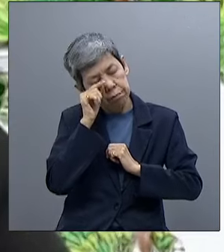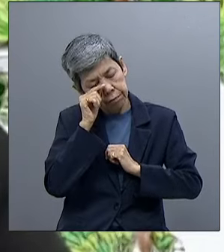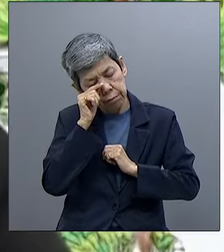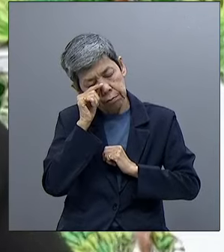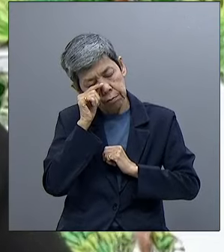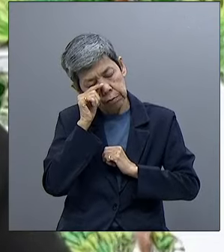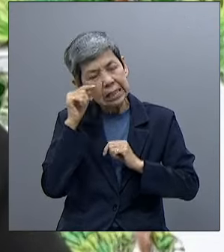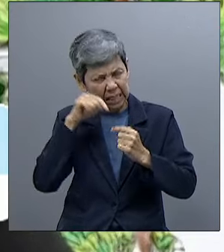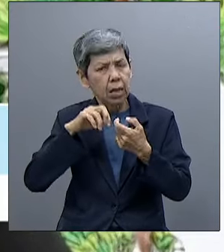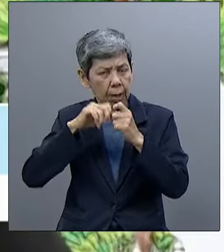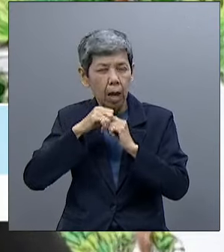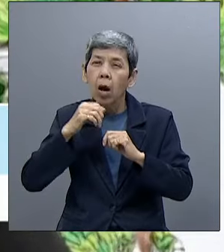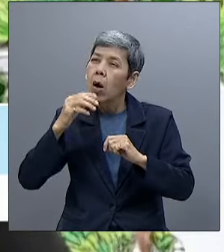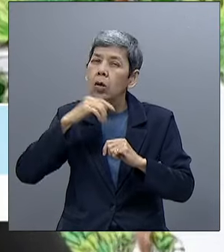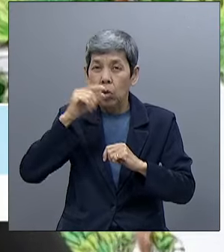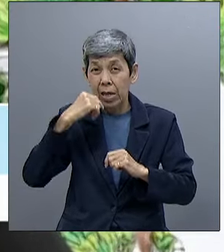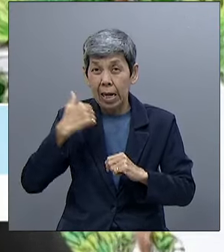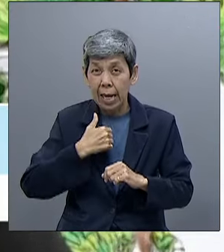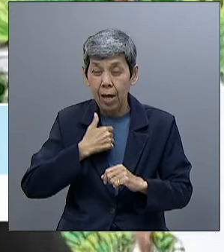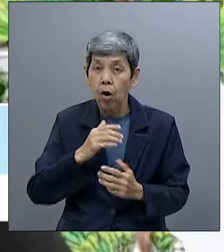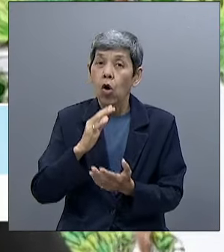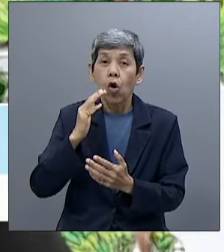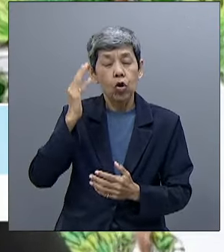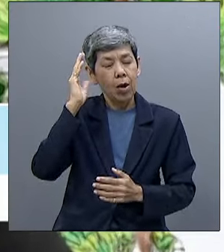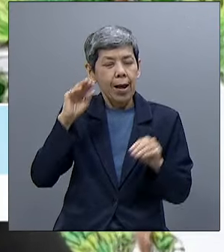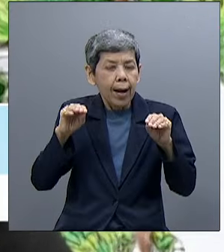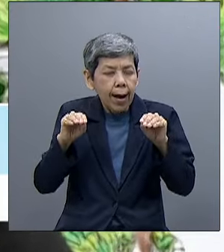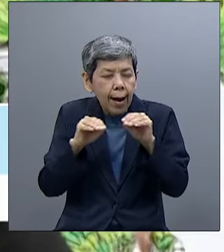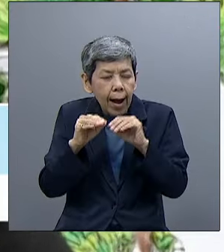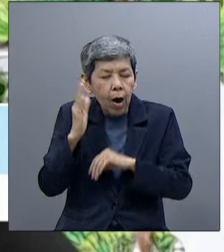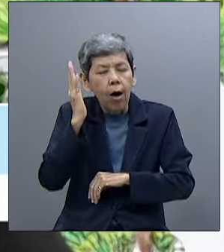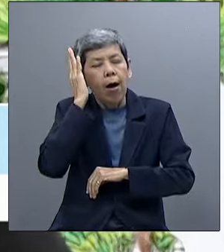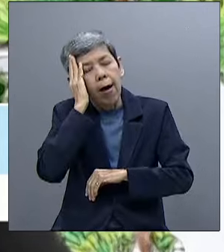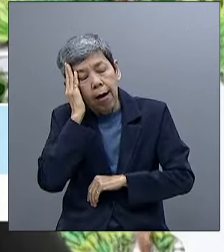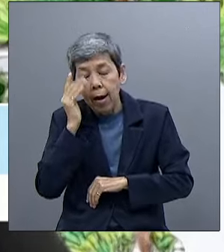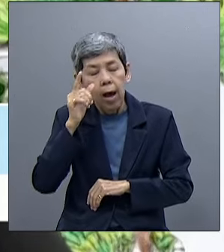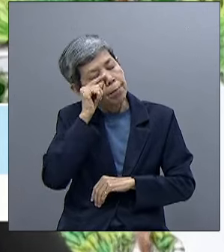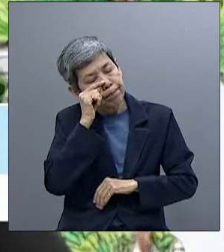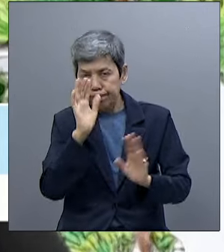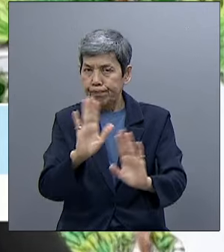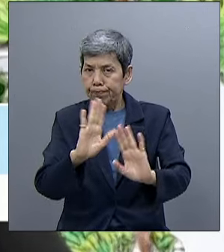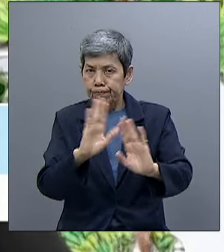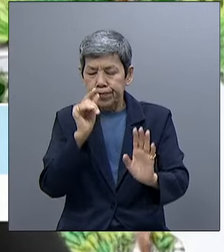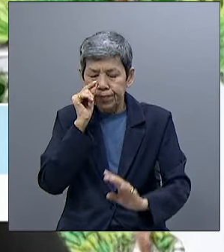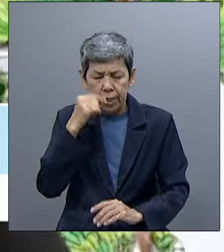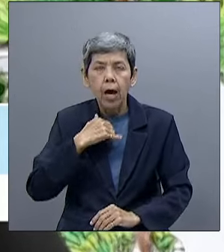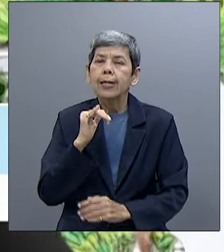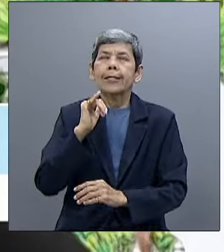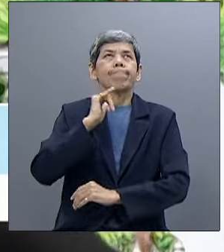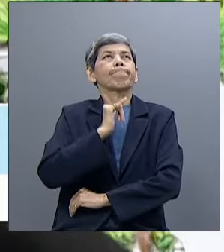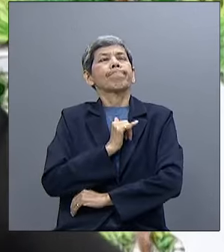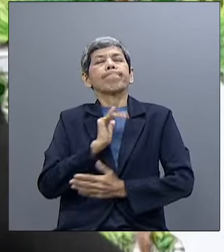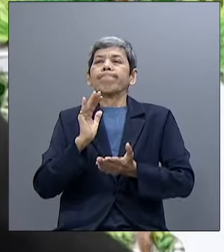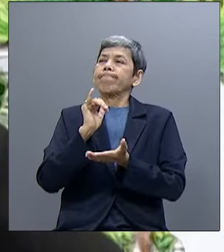แต่ว่ามันเกิดขึ้นในช่วงก่อนที่จะเข้าสู่เวลาหลับค่ะคือไม่ได้เกิดตอนที่เราหลับไปแล้วนะคะแต่ว่าเกิดตอน